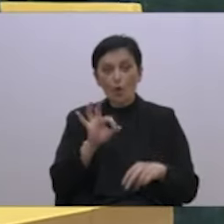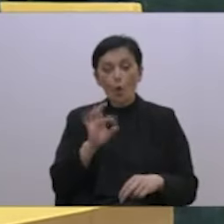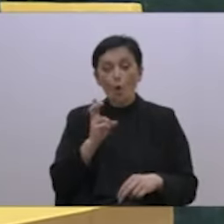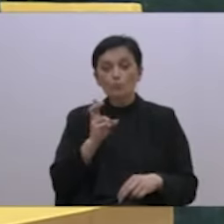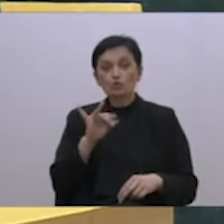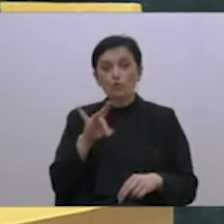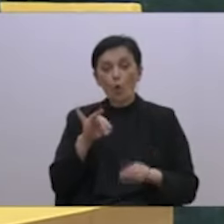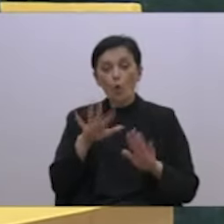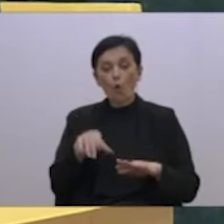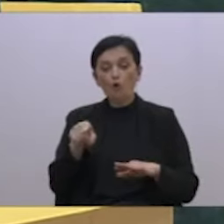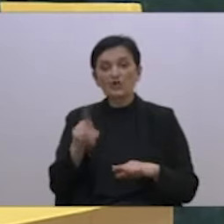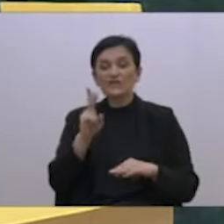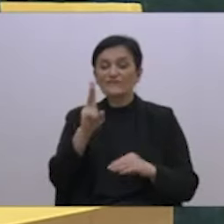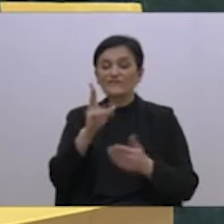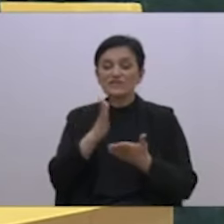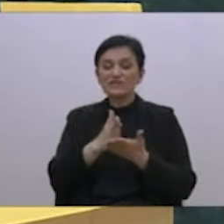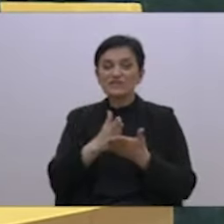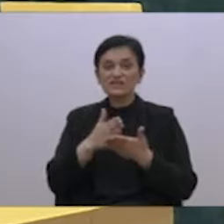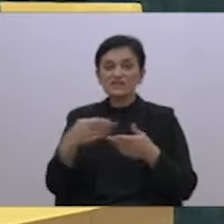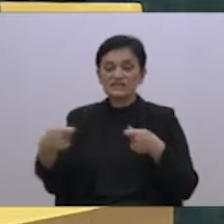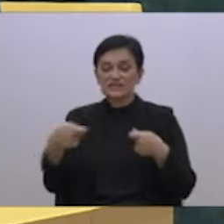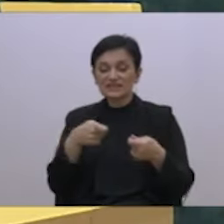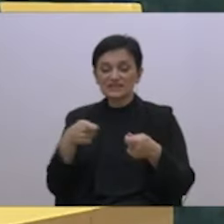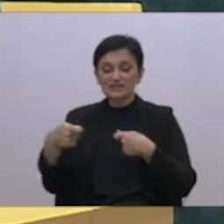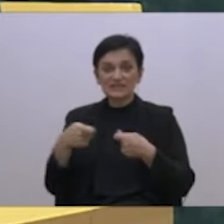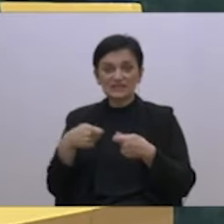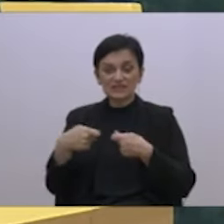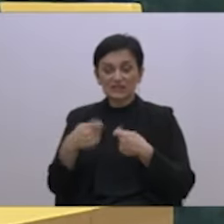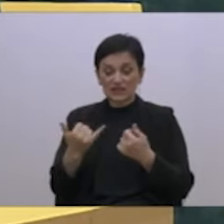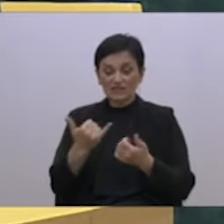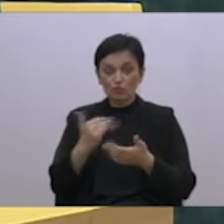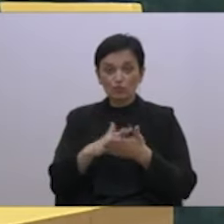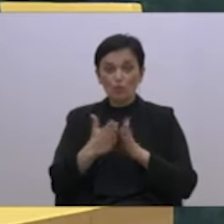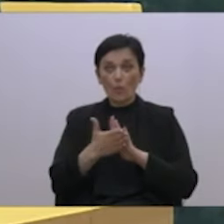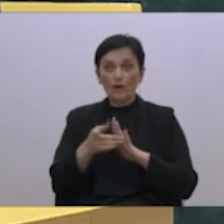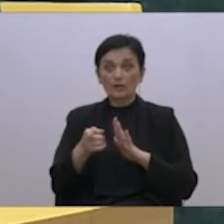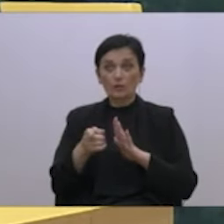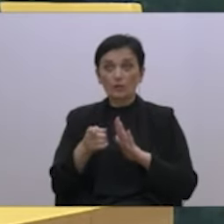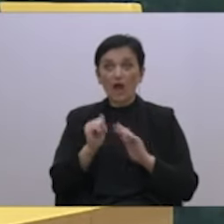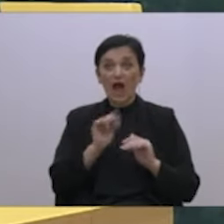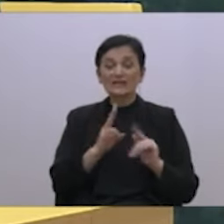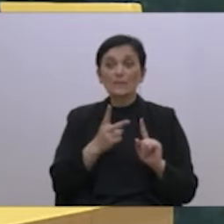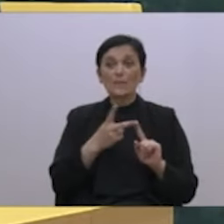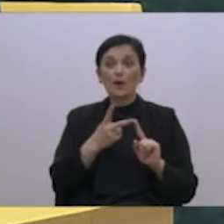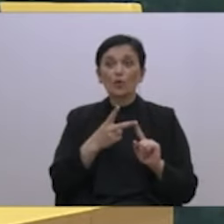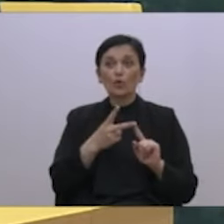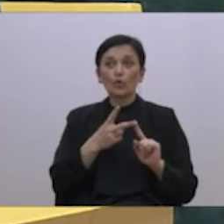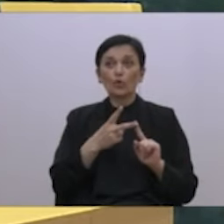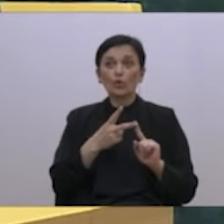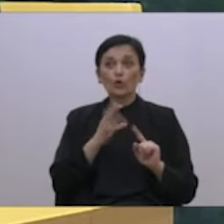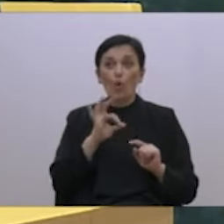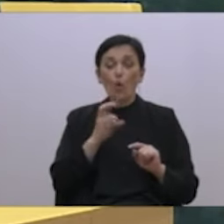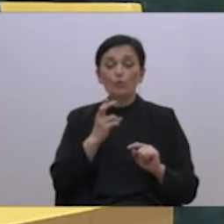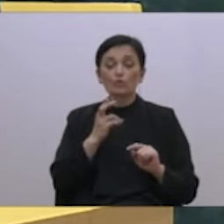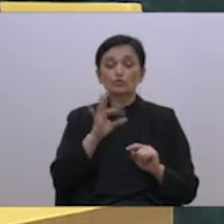ოფშორში ვისა აქვს წილები დღევანდელი მდგომარეობით. ან მეორე,